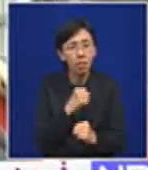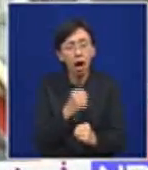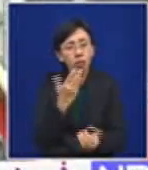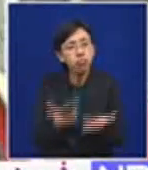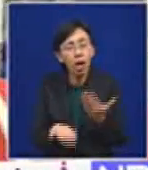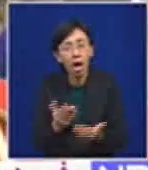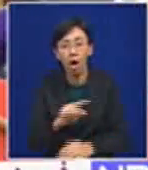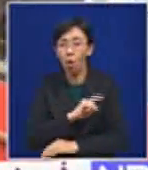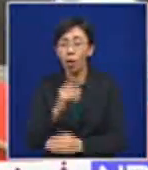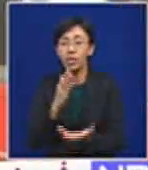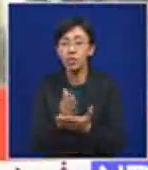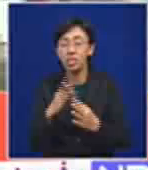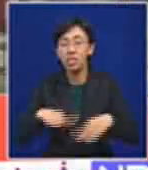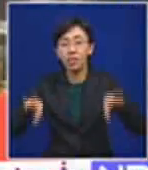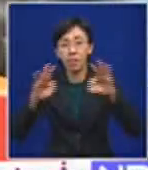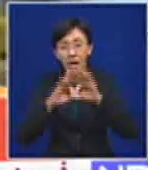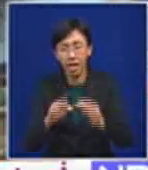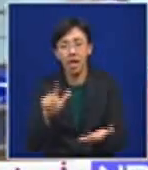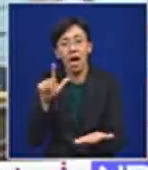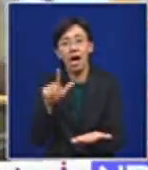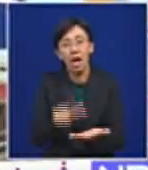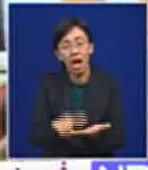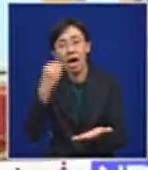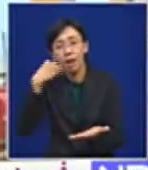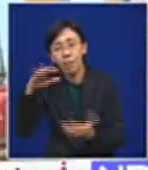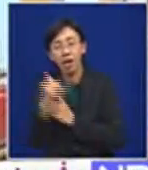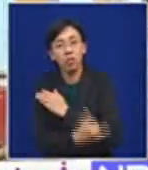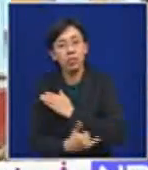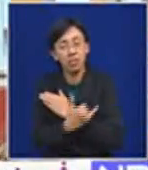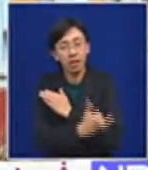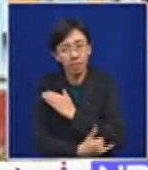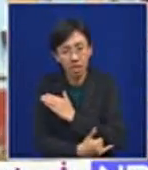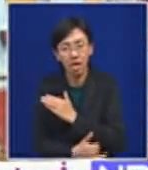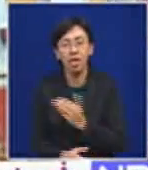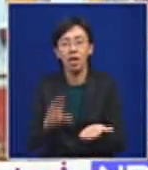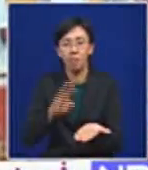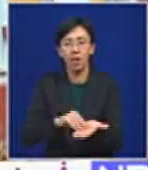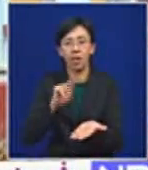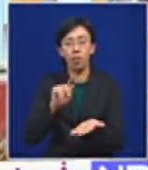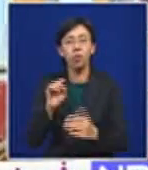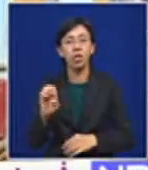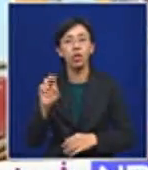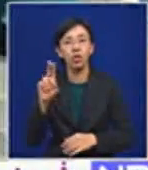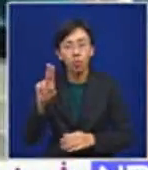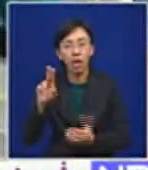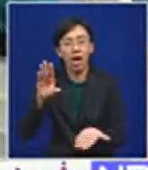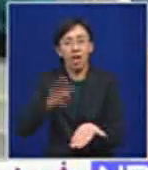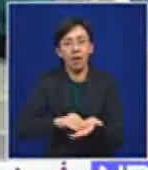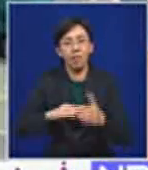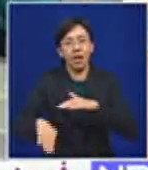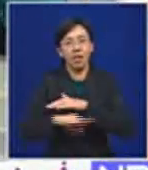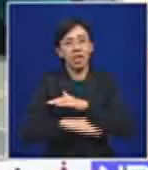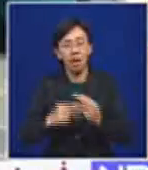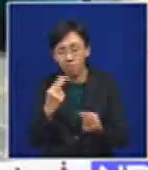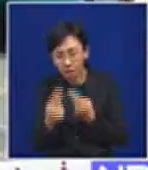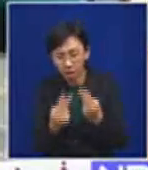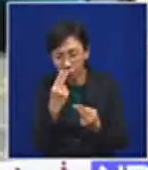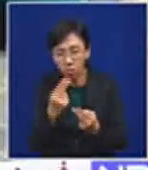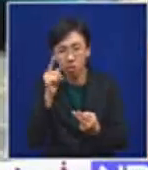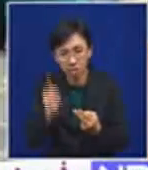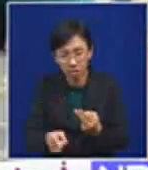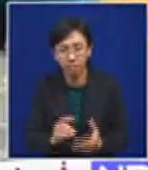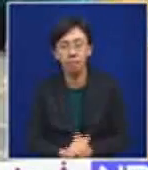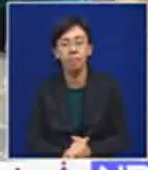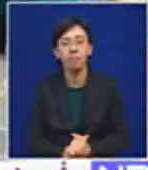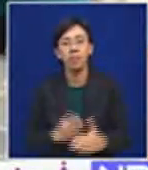ในช่วงเทศกาลการขอลาหยุดกลับบ้านในต่างประเทศคือข้อมูลที่ EU ได้จากการลงพื้นที่จริงและ